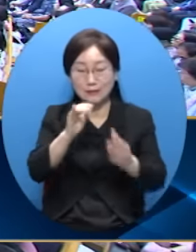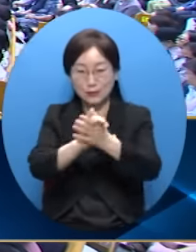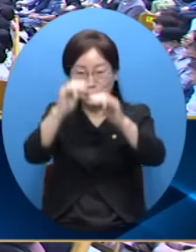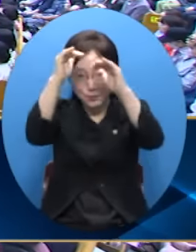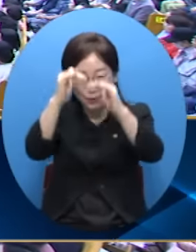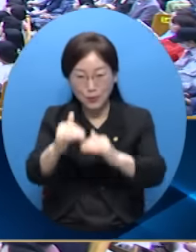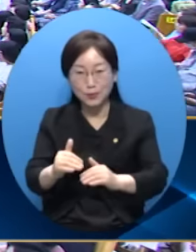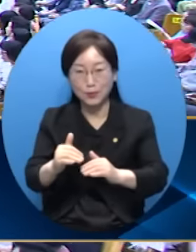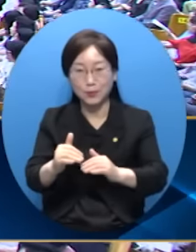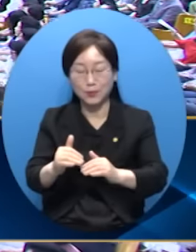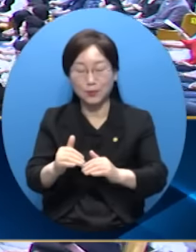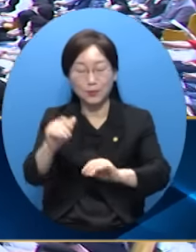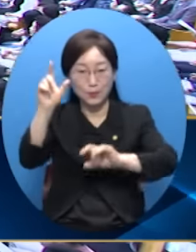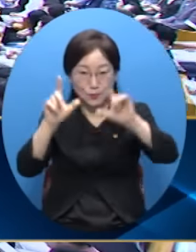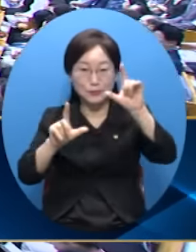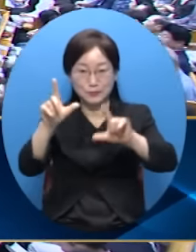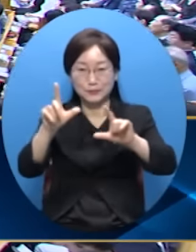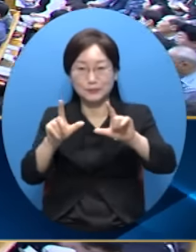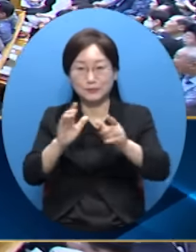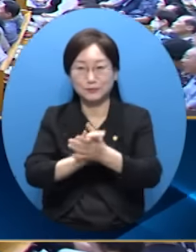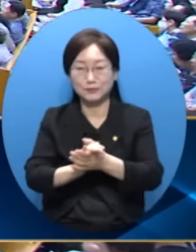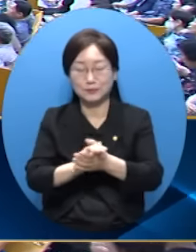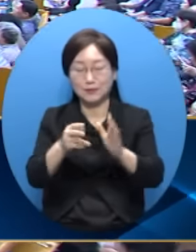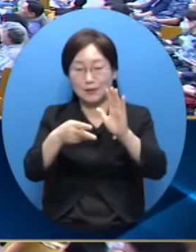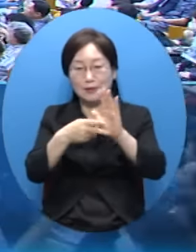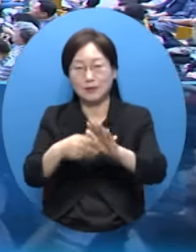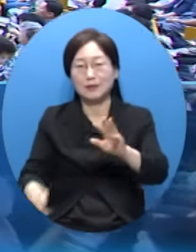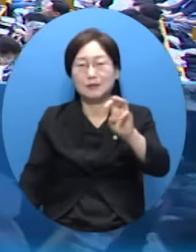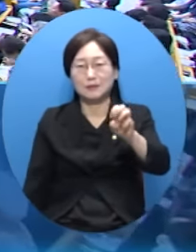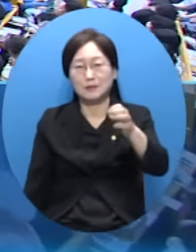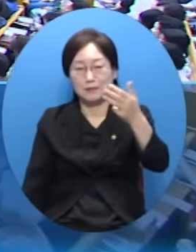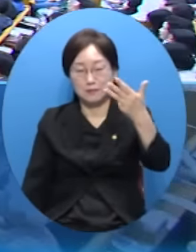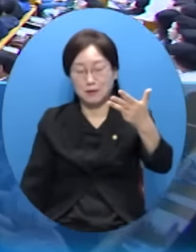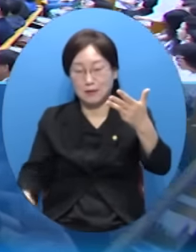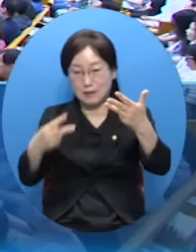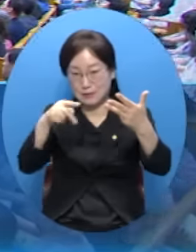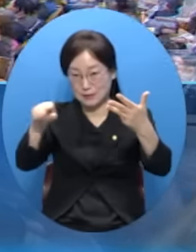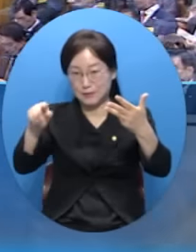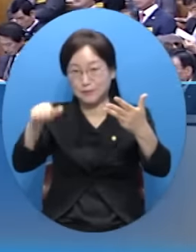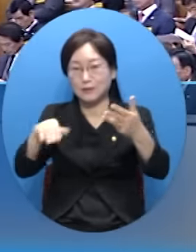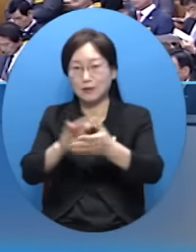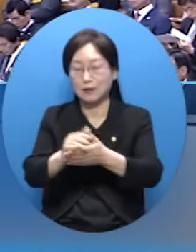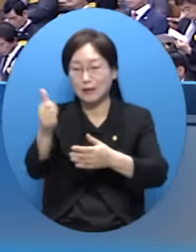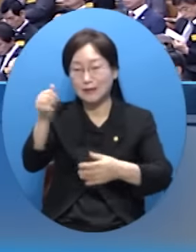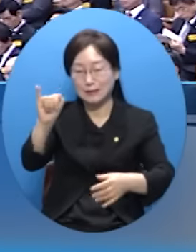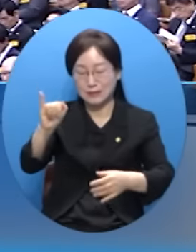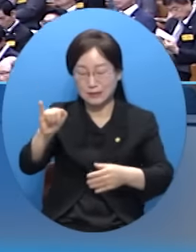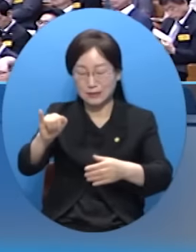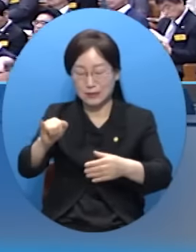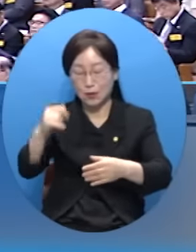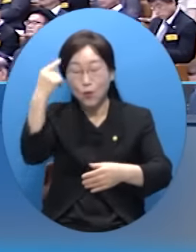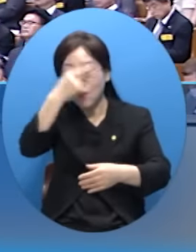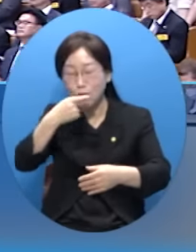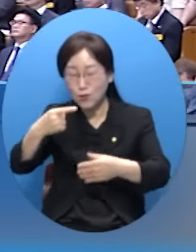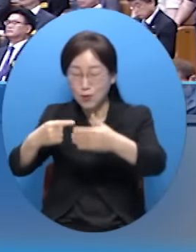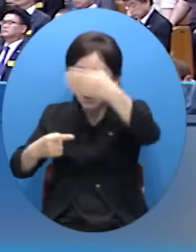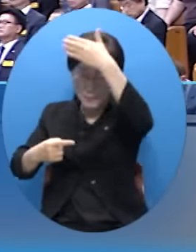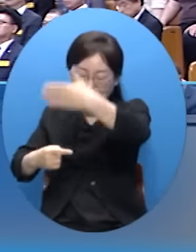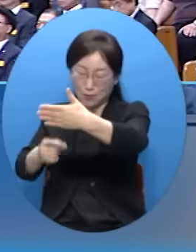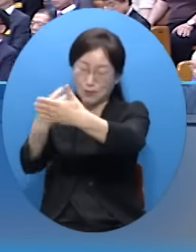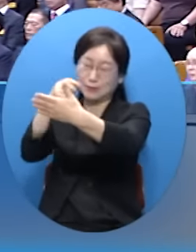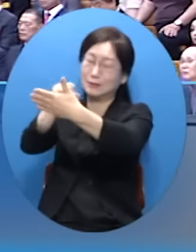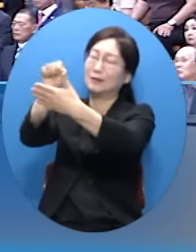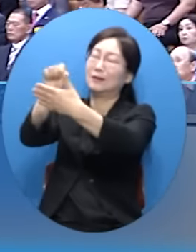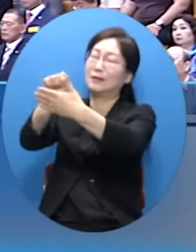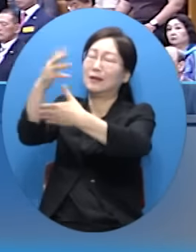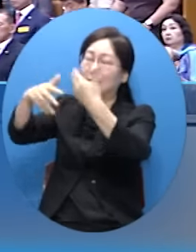내용이 기도하는 모습에 대해서 이사야 38장 2절 3절은 설명합니다. 히스기야가 얼굴을 벽으로 향하고 야훼께 기도하여